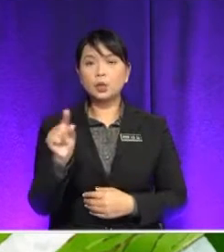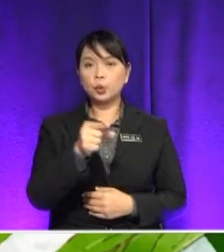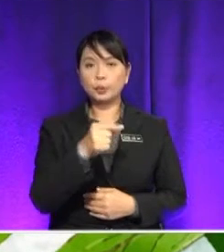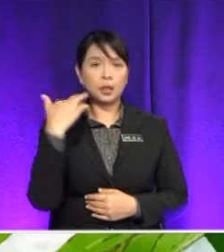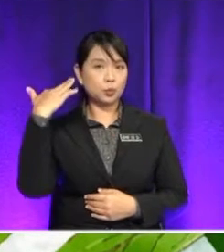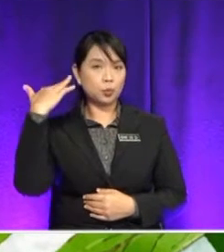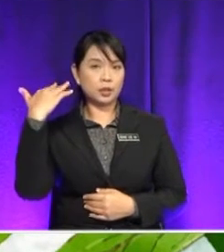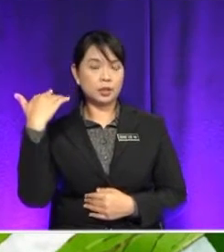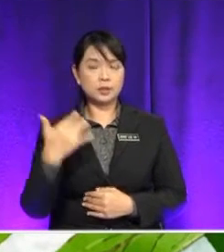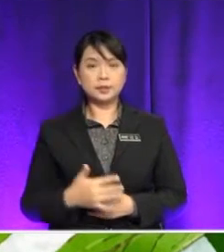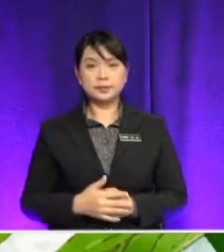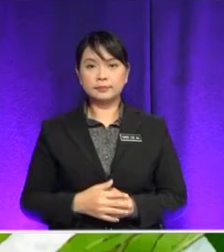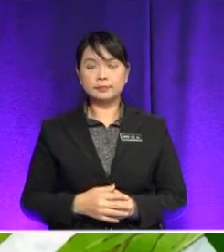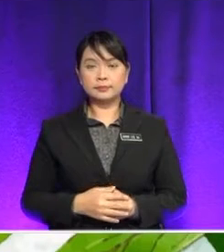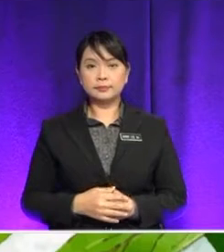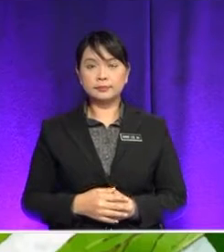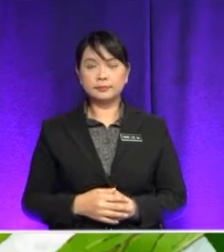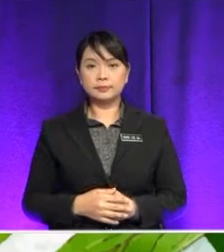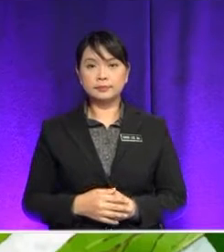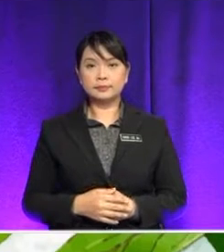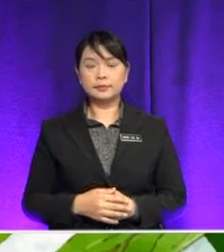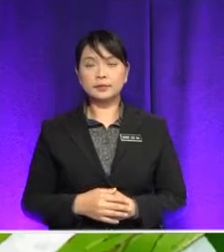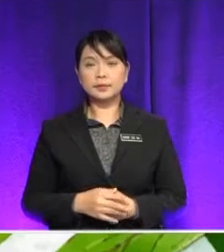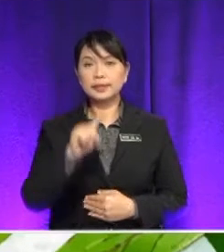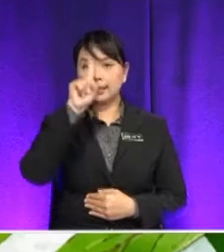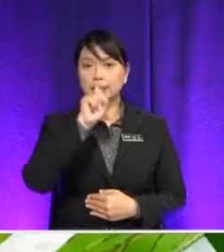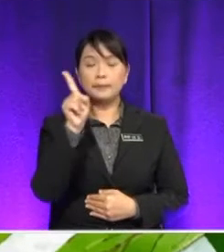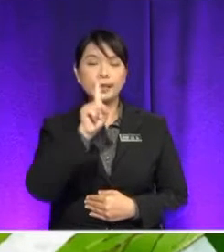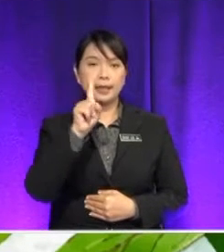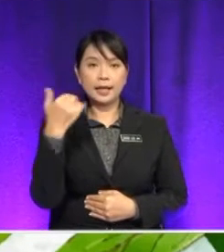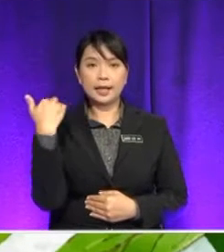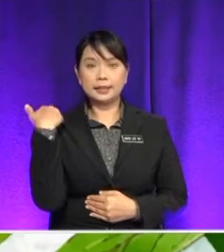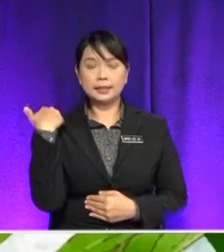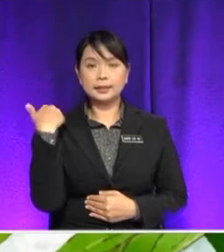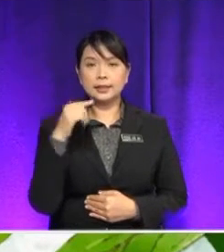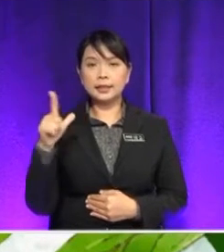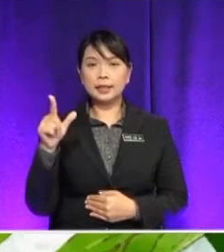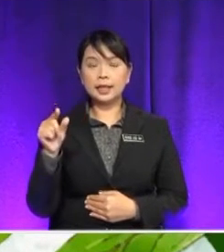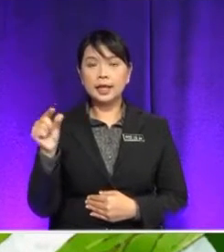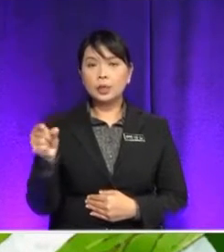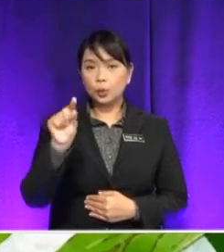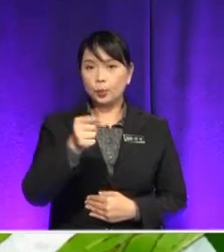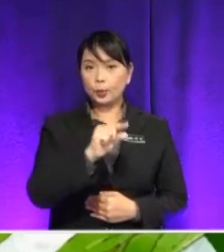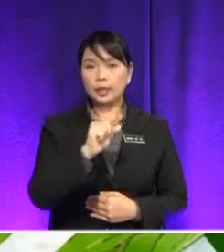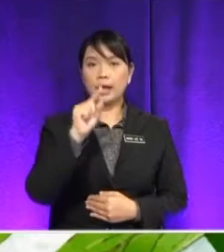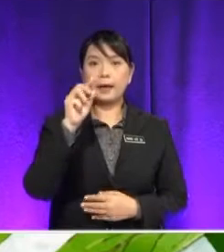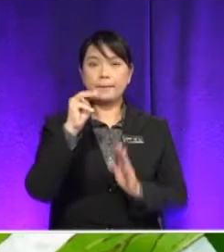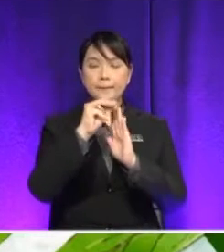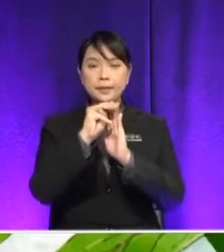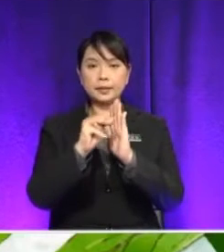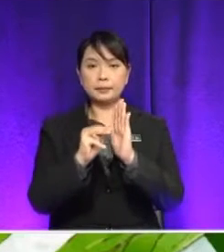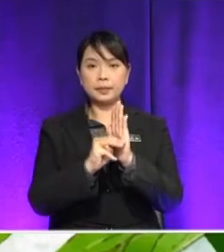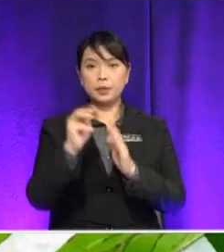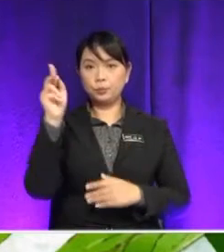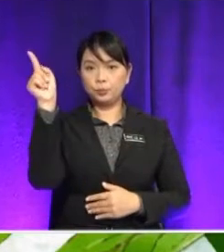yups ego jawabannya Ih gelombang membujur di sini gelombang membujuk Aa Dimana pergerakan dia sehari